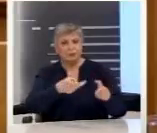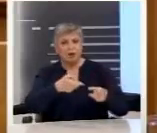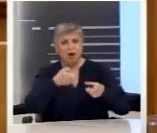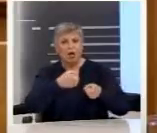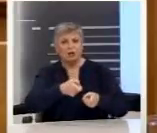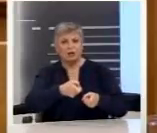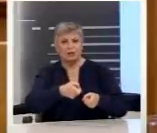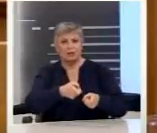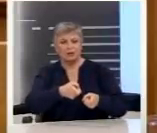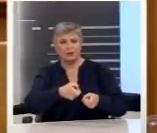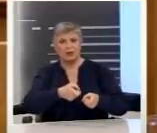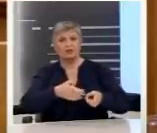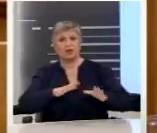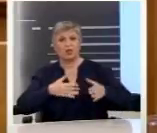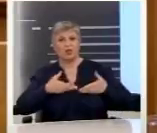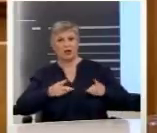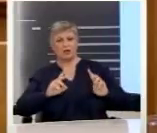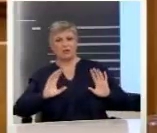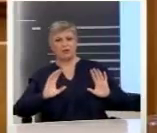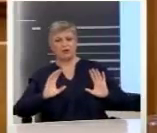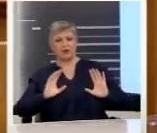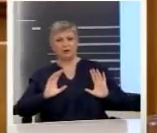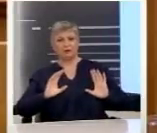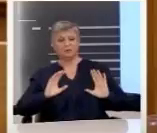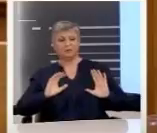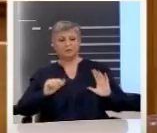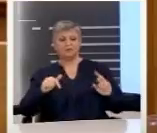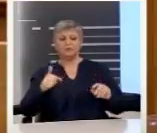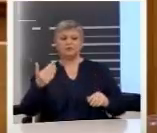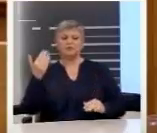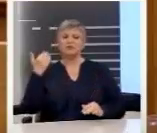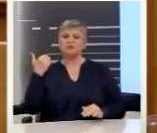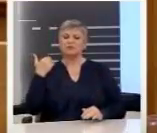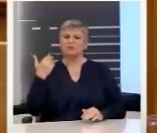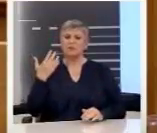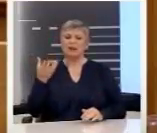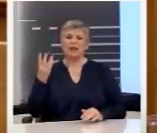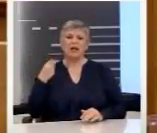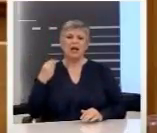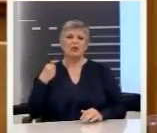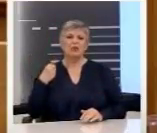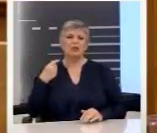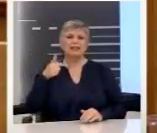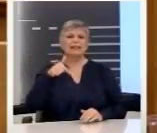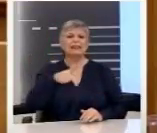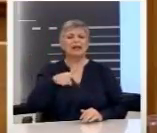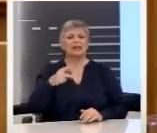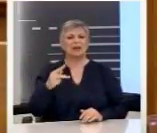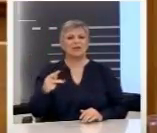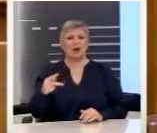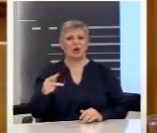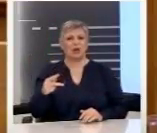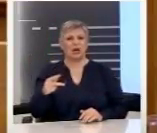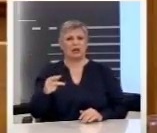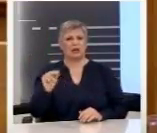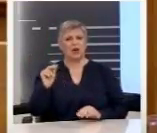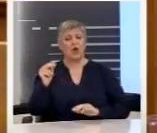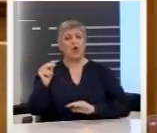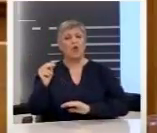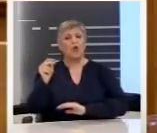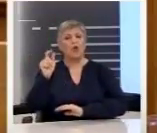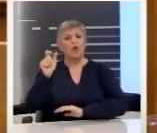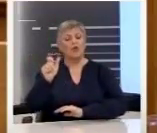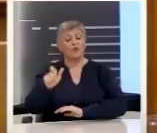Και δεν σας κρύβω ότι όταν άκουσα τον Γιάννη Κεφαλογιάννη προηγουμένως στην ομιλία του να